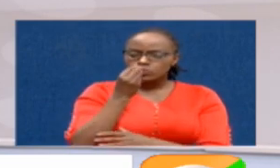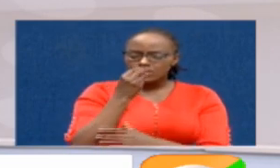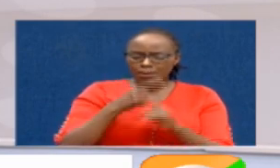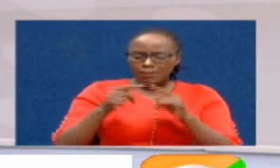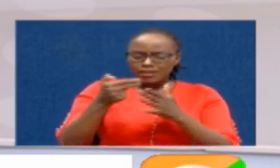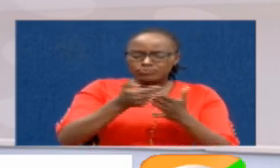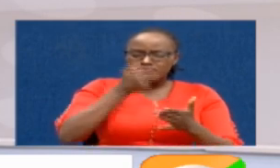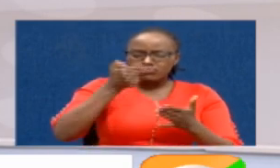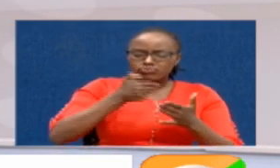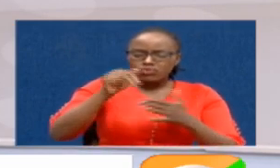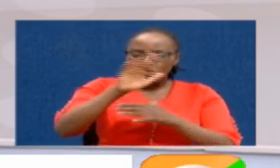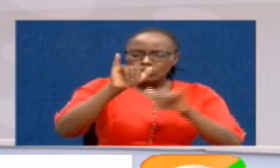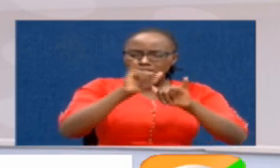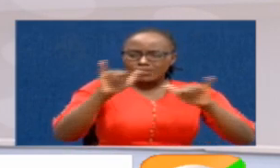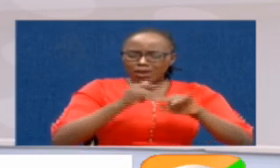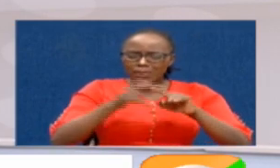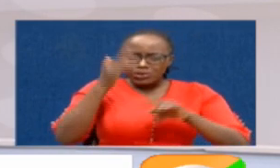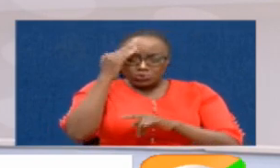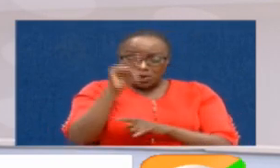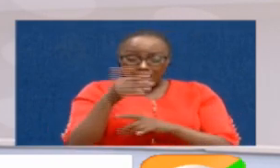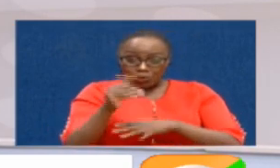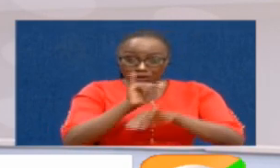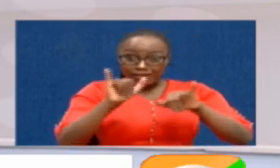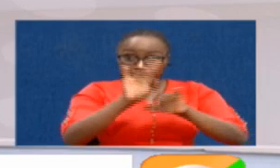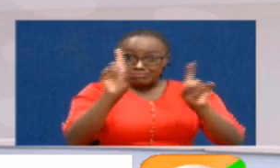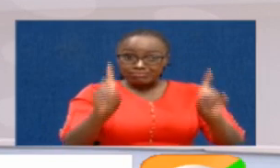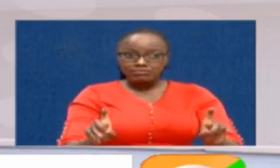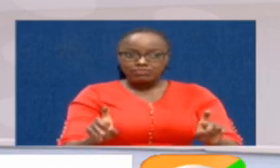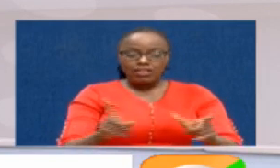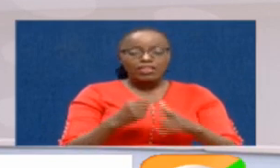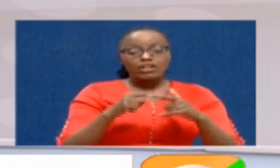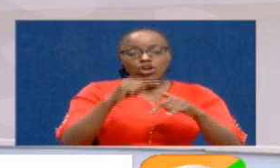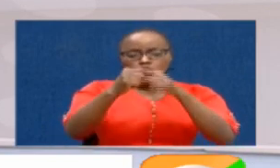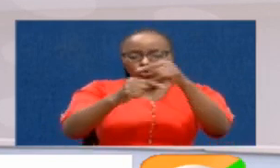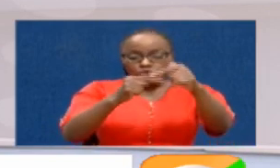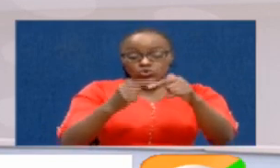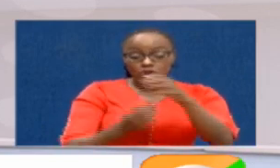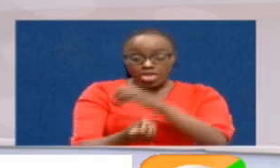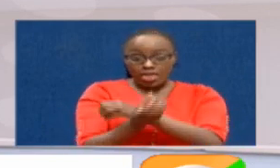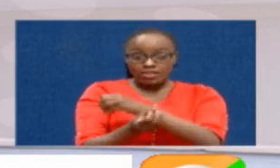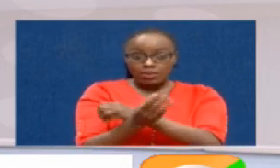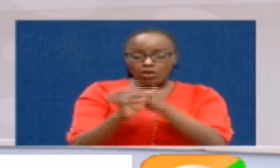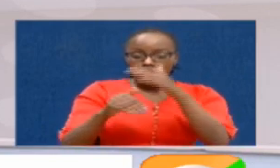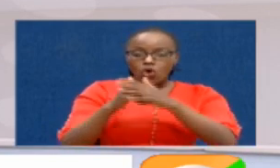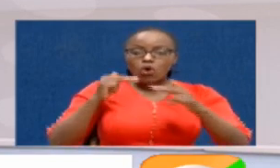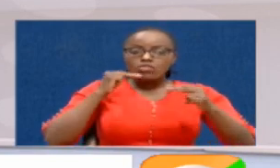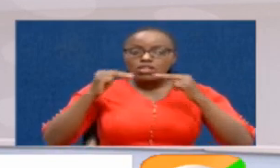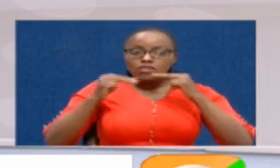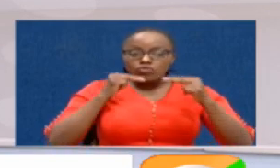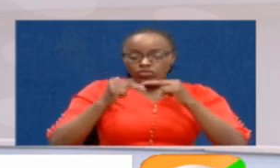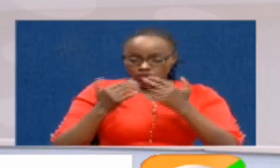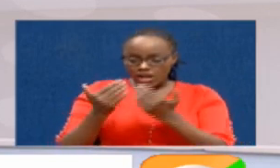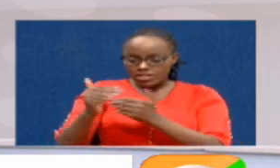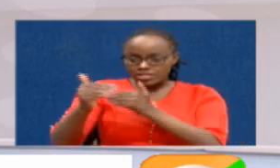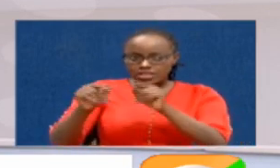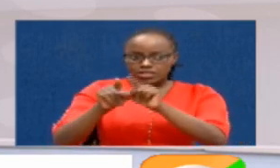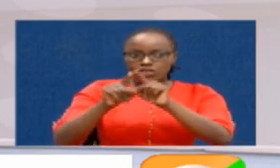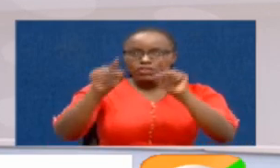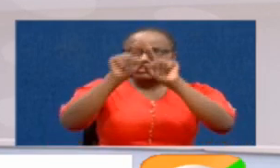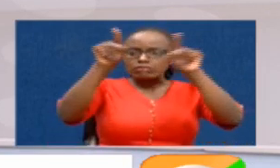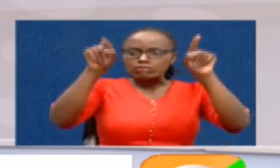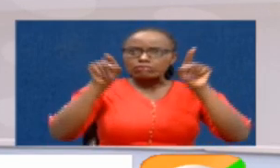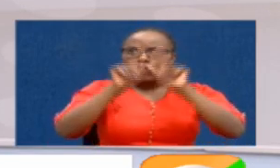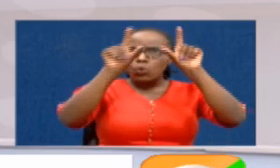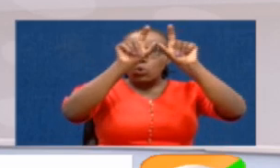huoshwa, akasema wajua usafi wake we. Akaendelea, na ndio maana hoteli zote kwenye milango ya jikoni kumeandikwa